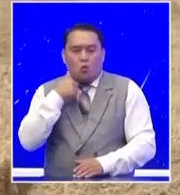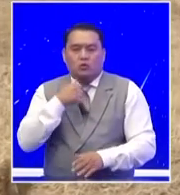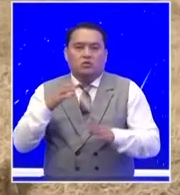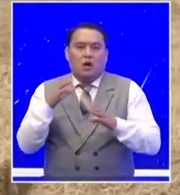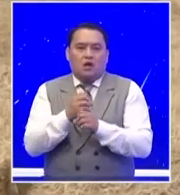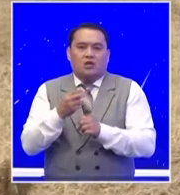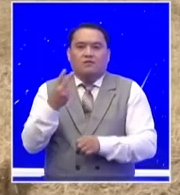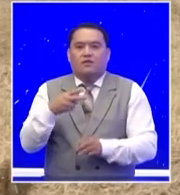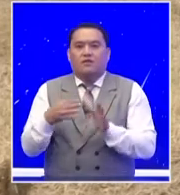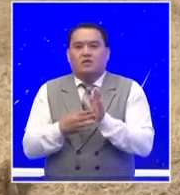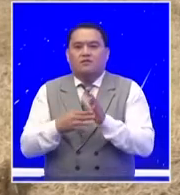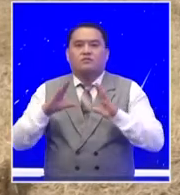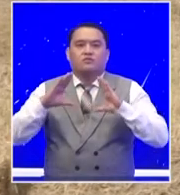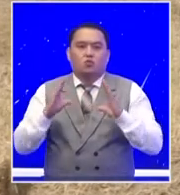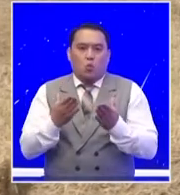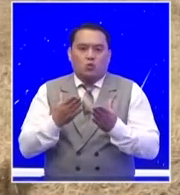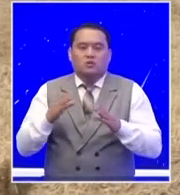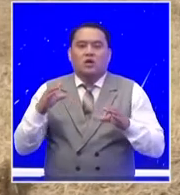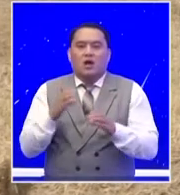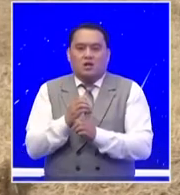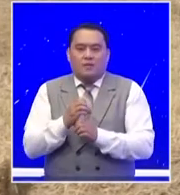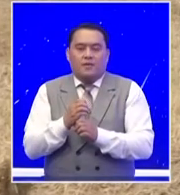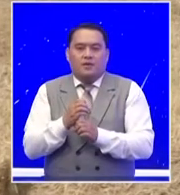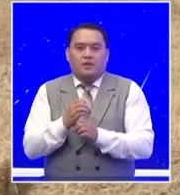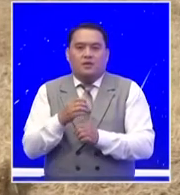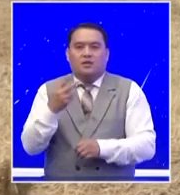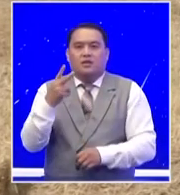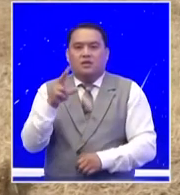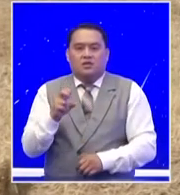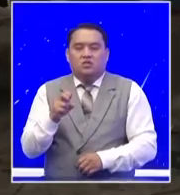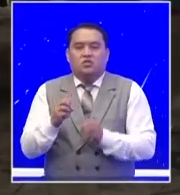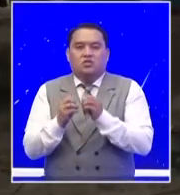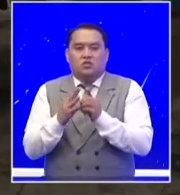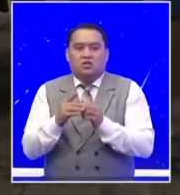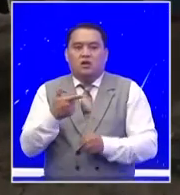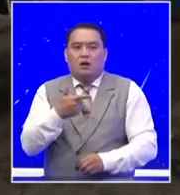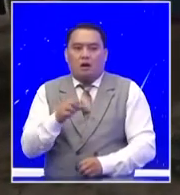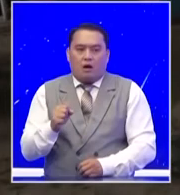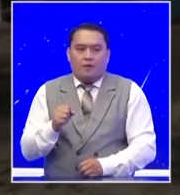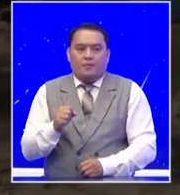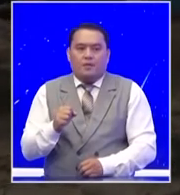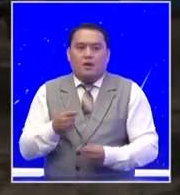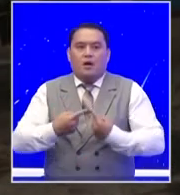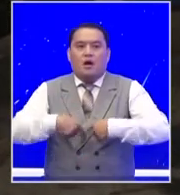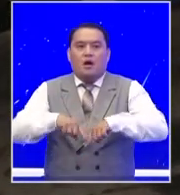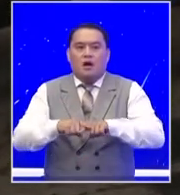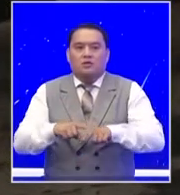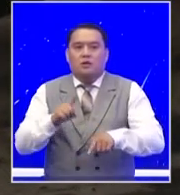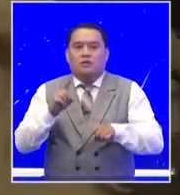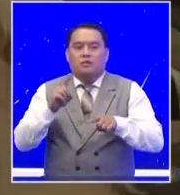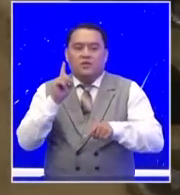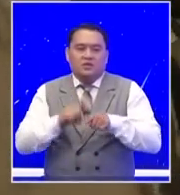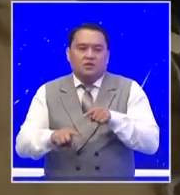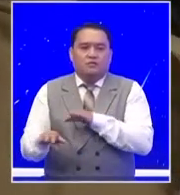уменьшилось на 29 случаев. Также идет уменьшение площади загорания на 314 гектаров. В целях профилактики отделом по чрезвычайным